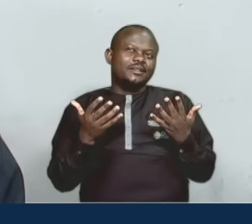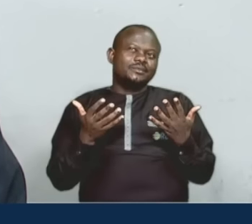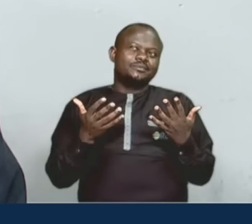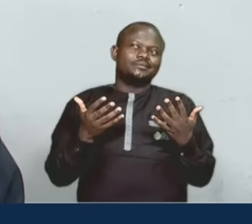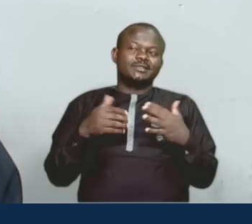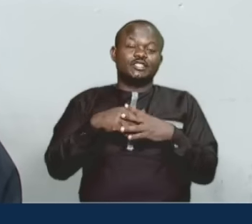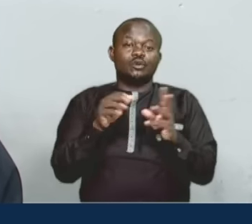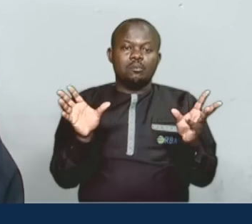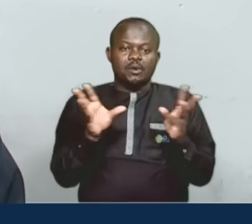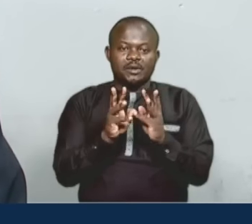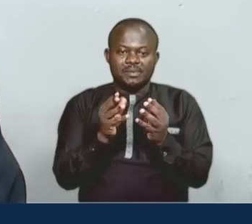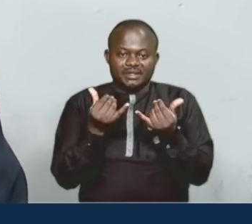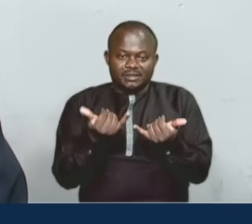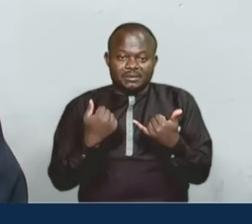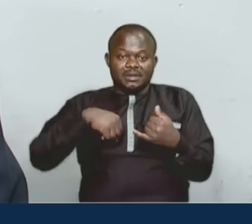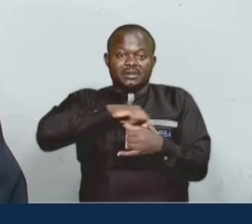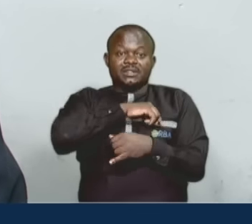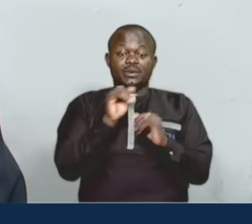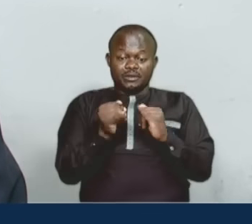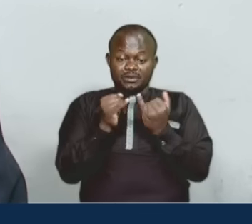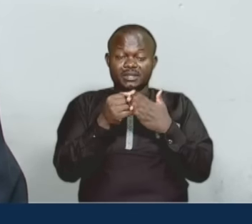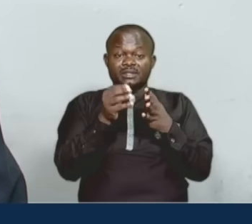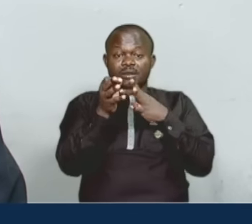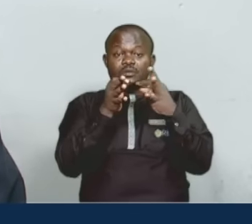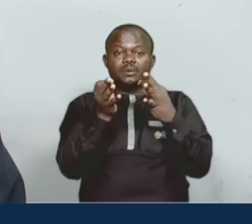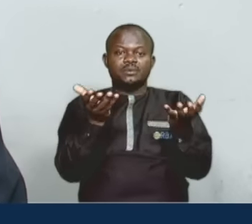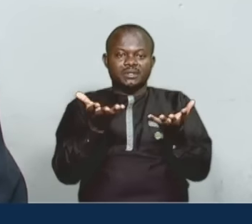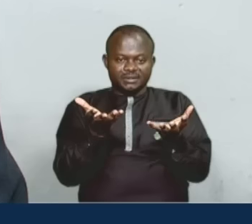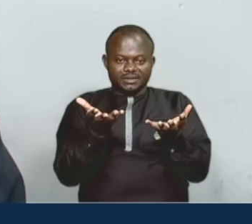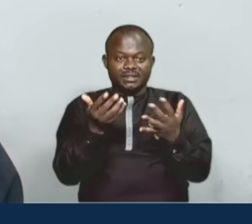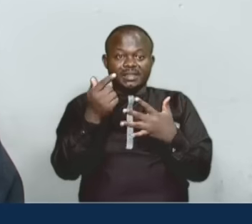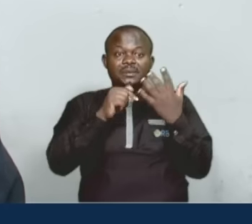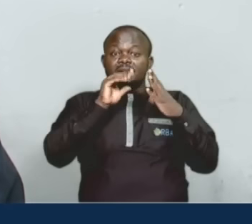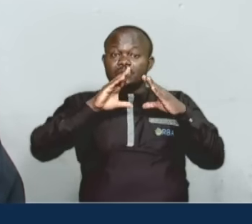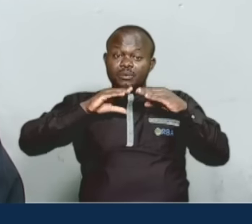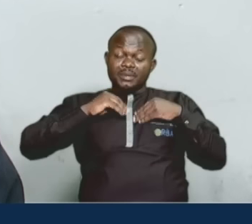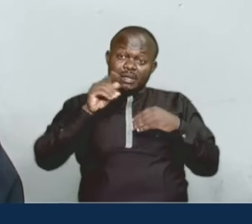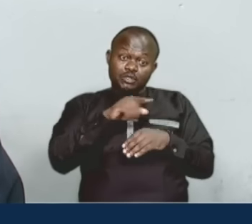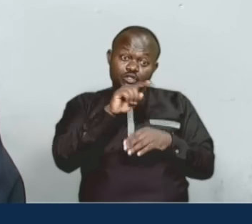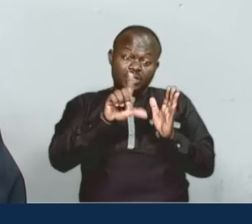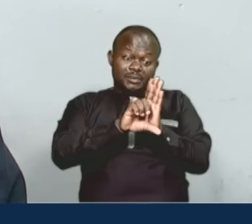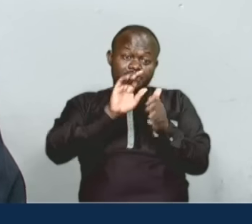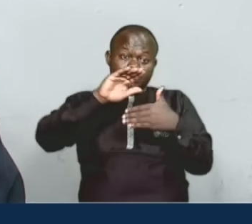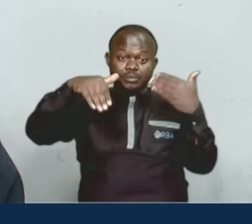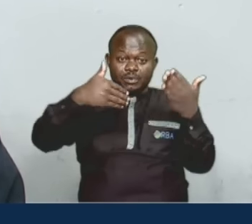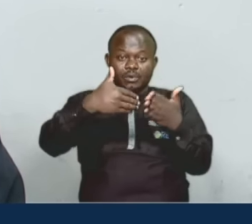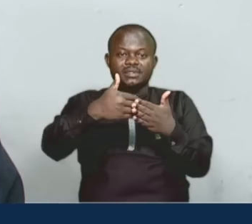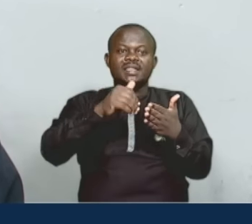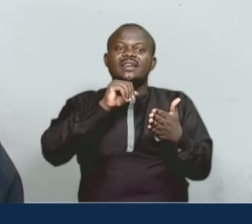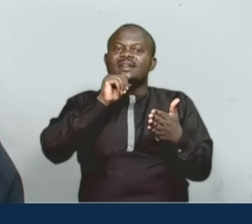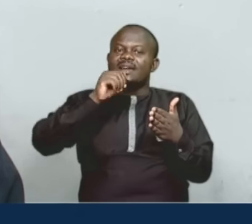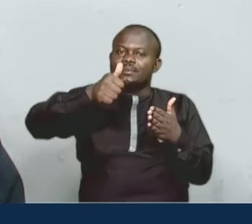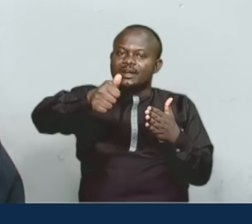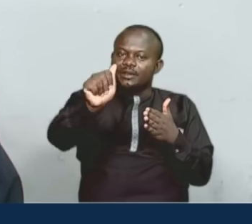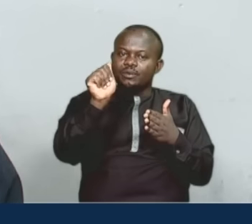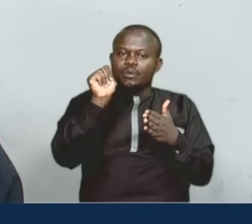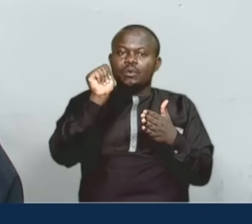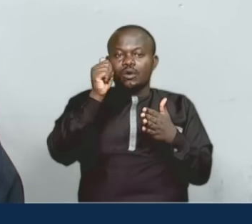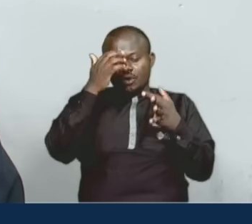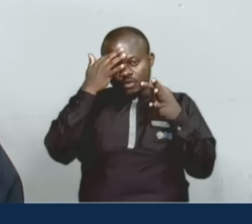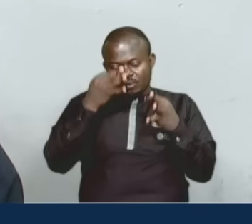muri make icyo nari icyo ngerageza gusobanura nuko ibitabujijwe n'amategeko byose siko